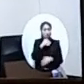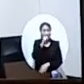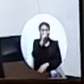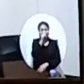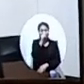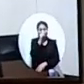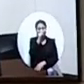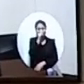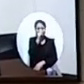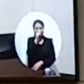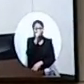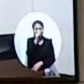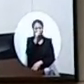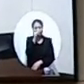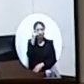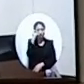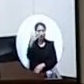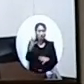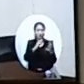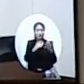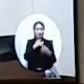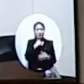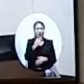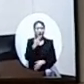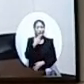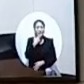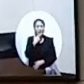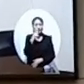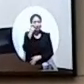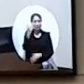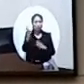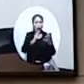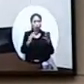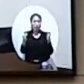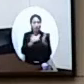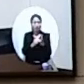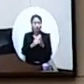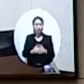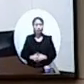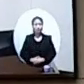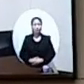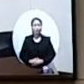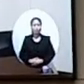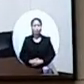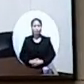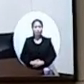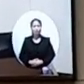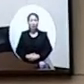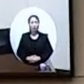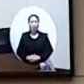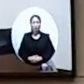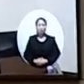계십니까? 질의나 토론하신 분이 안 계시므로 질의 및 토론을 종결합니다.